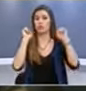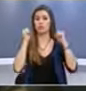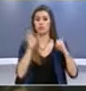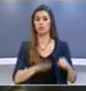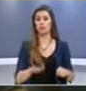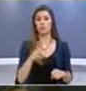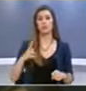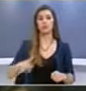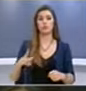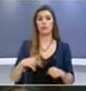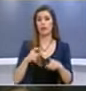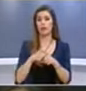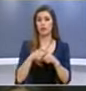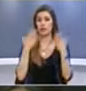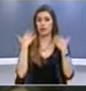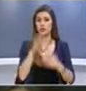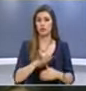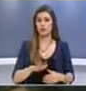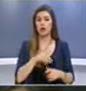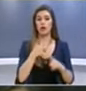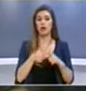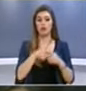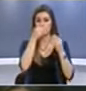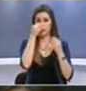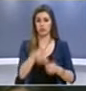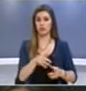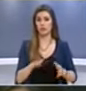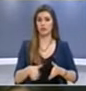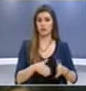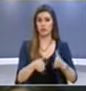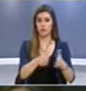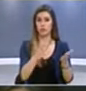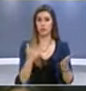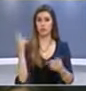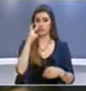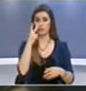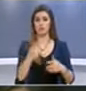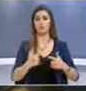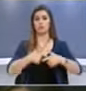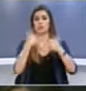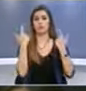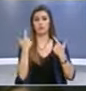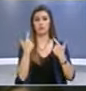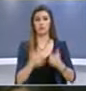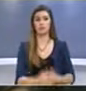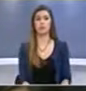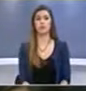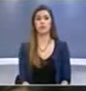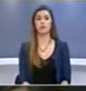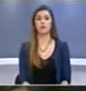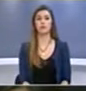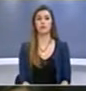banor t qy tanit p shk e kti ambienti para sy t institucion QR dhe